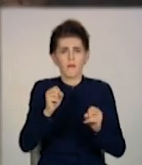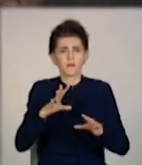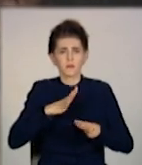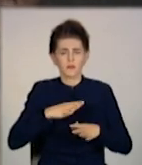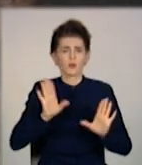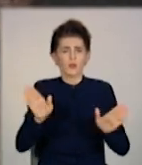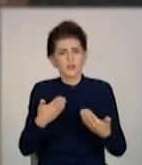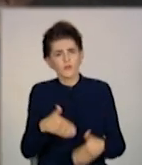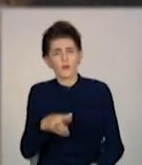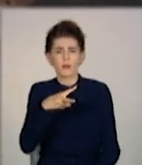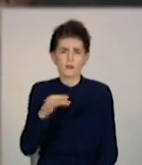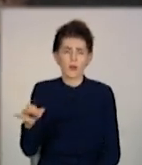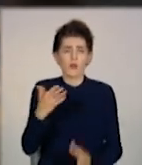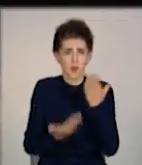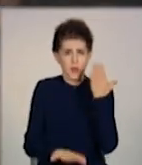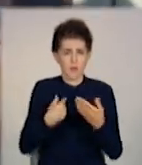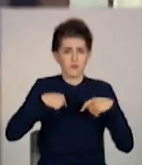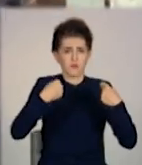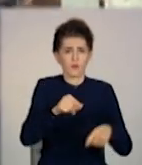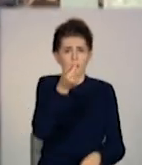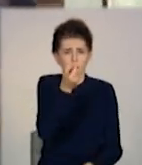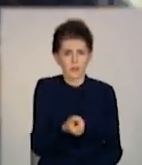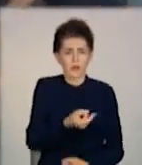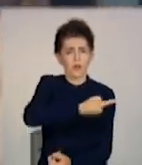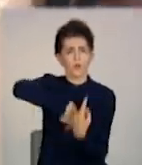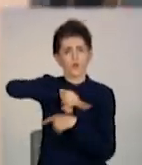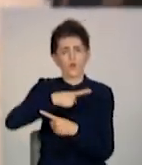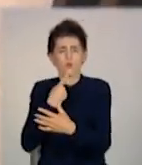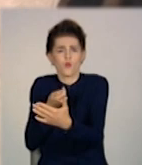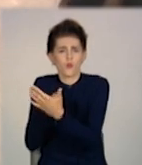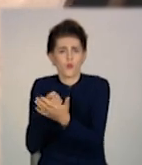така вартість не перекриватиме витрат на годування худоби. І